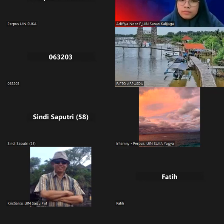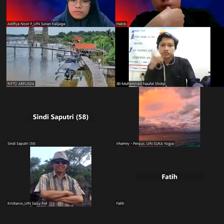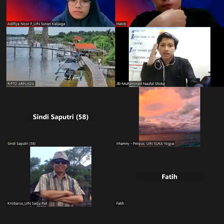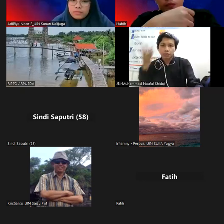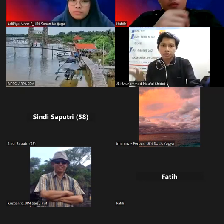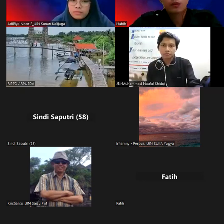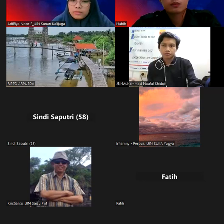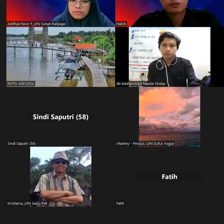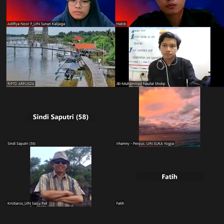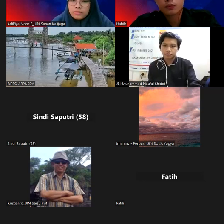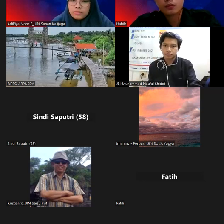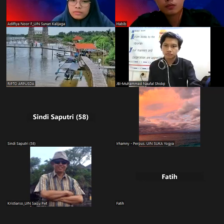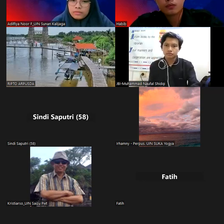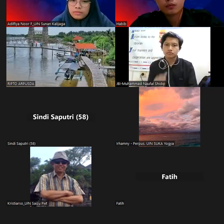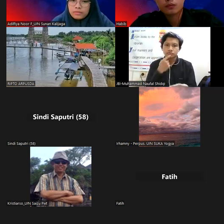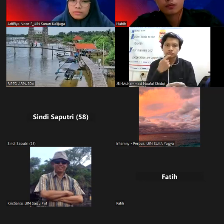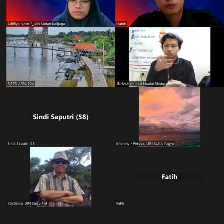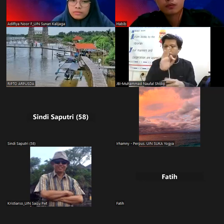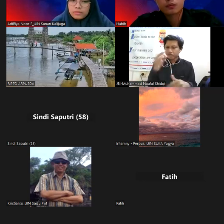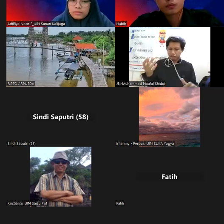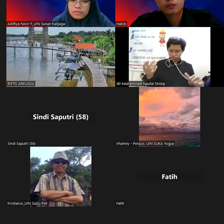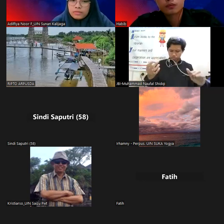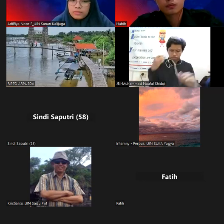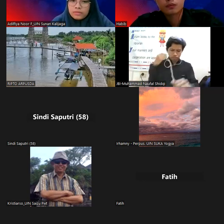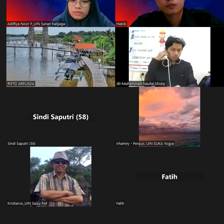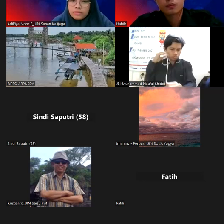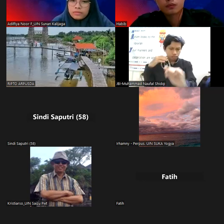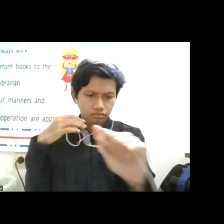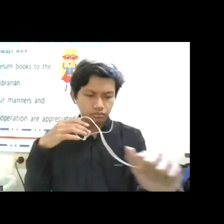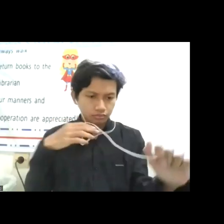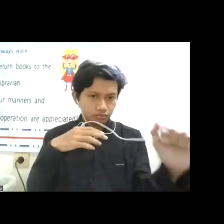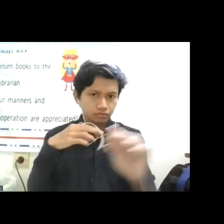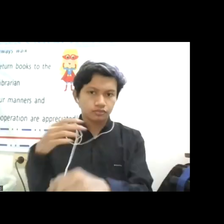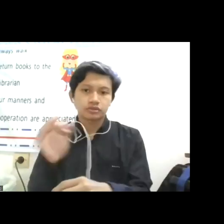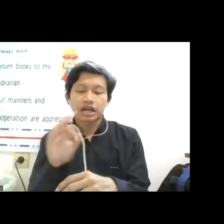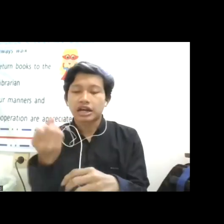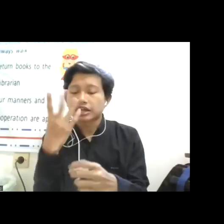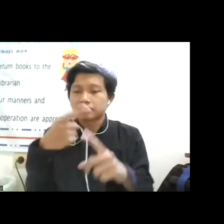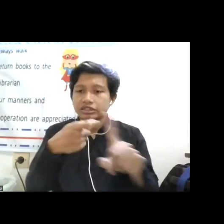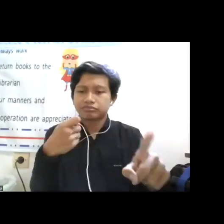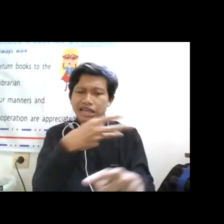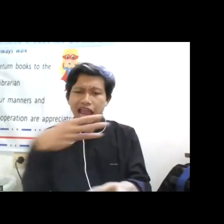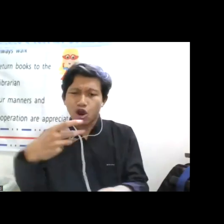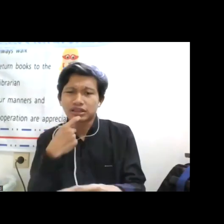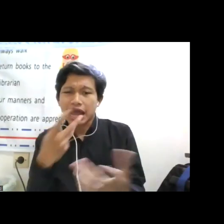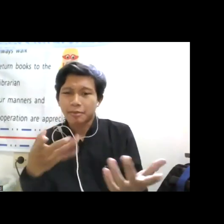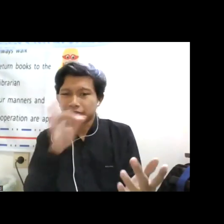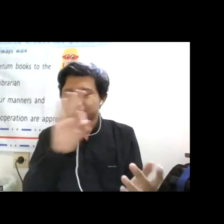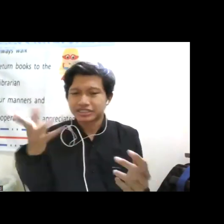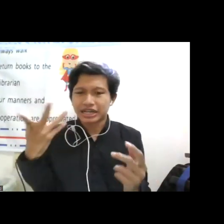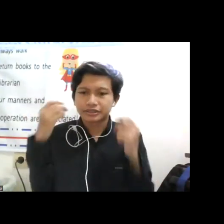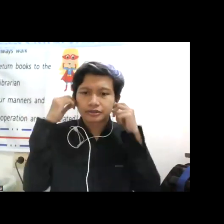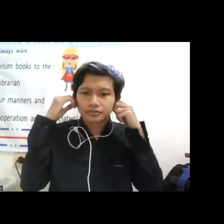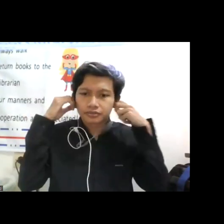Kenapa tidak muncul akhirnya gitu saya bilang memang itu sepertinya di manajer referensi itu sudah tidak memunculkan kalau